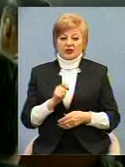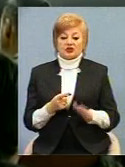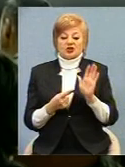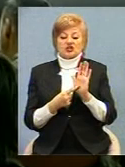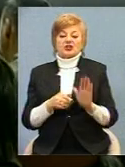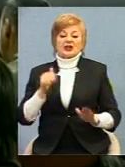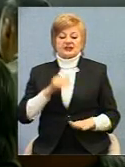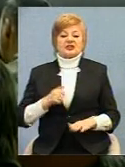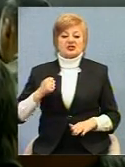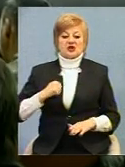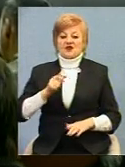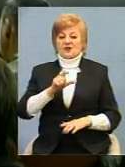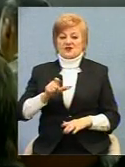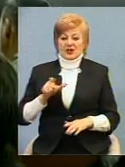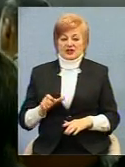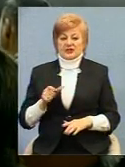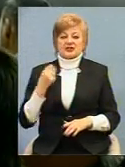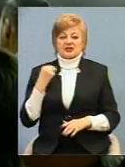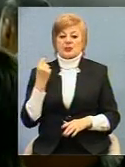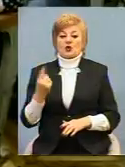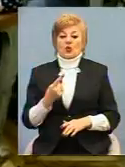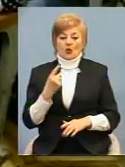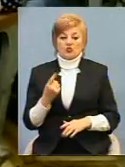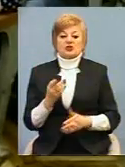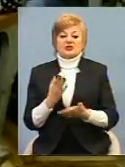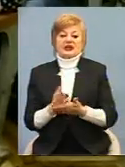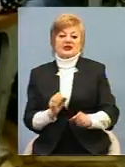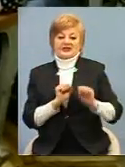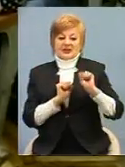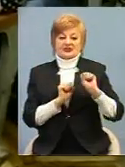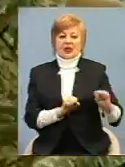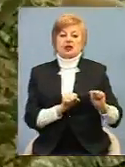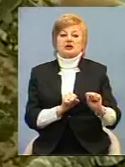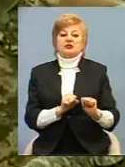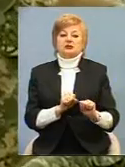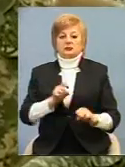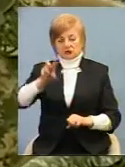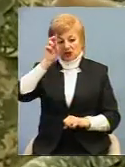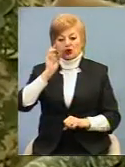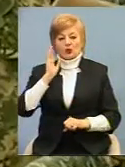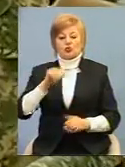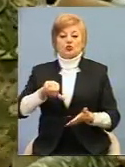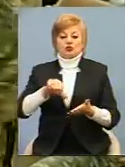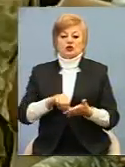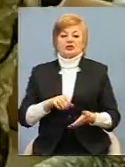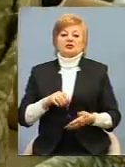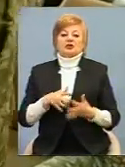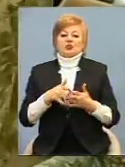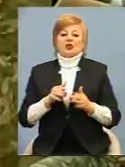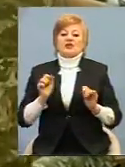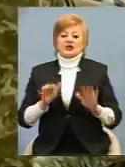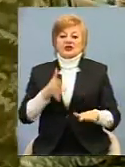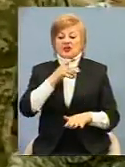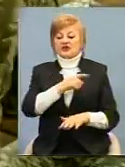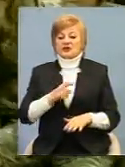6 000 військовослужбовців із Запорізької області стали на захист держави і мають статус учасників бойових дій. У період